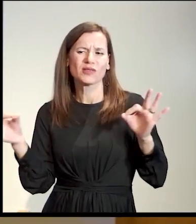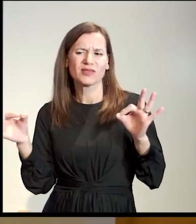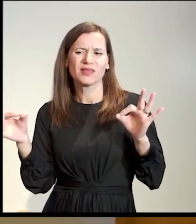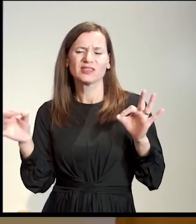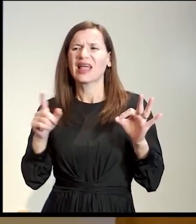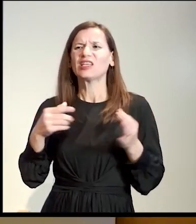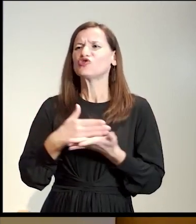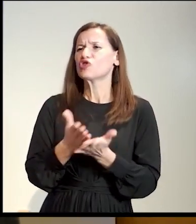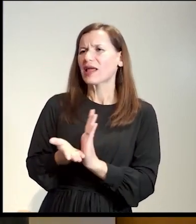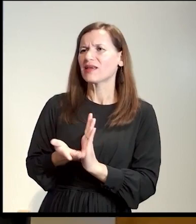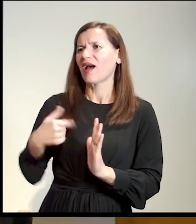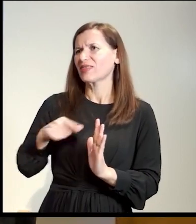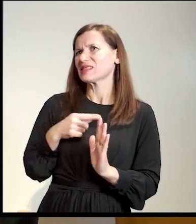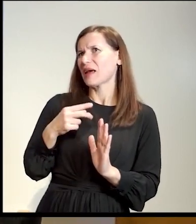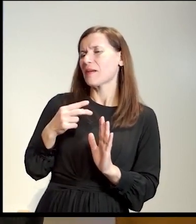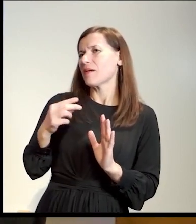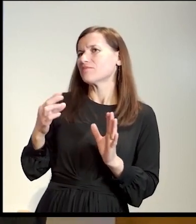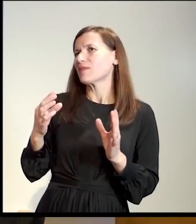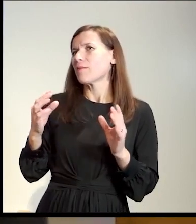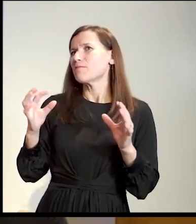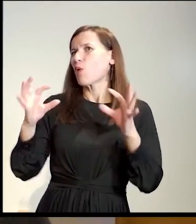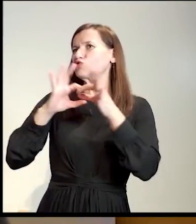da se poštekamo, kak je vibe. Thanks.